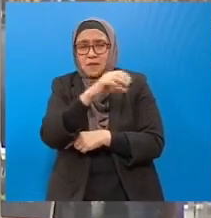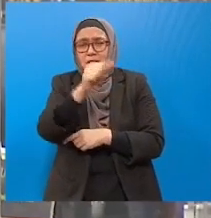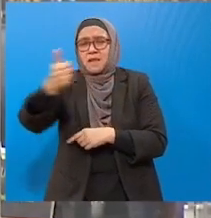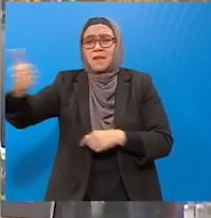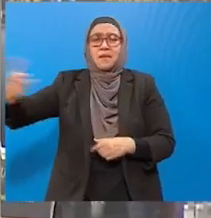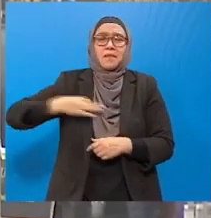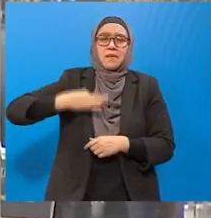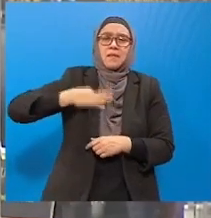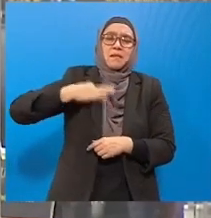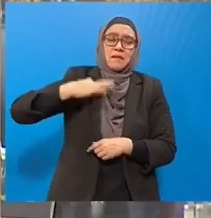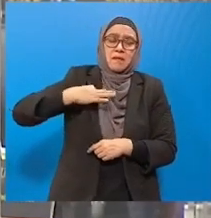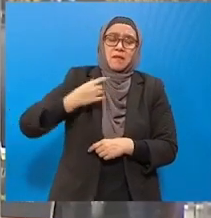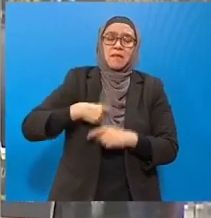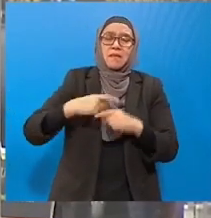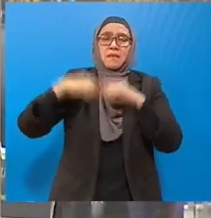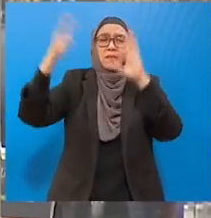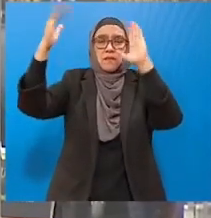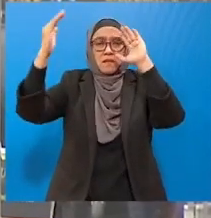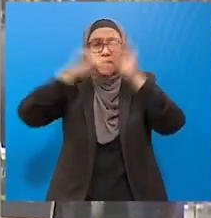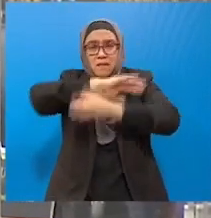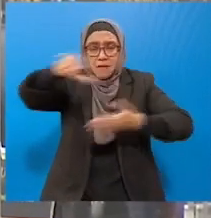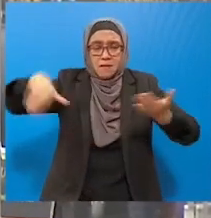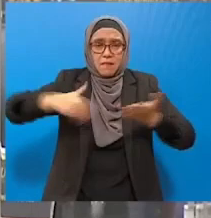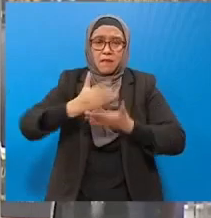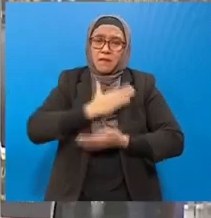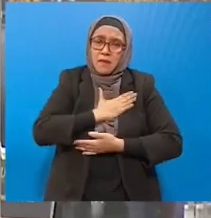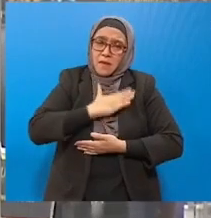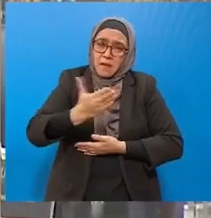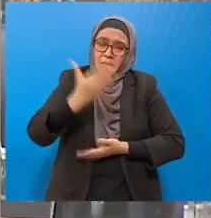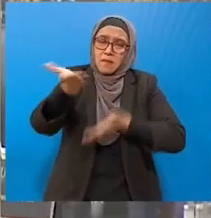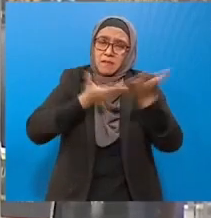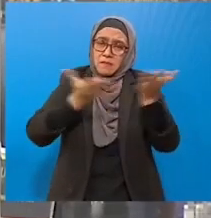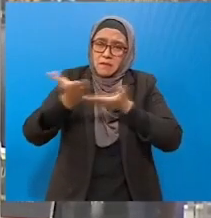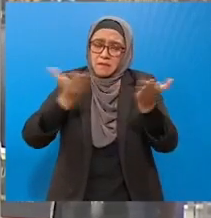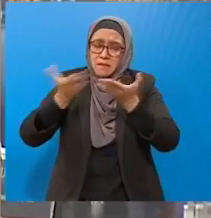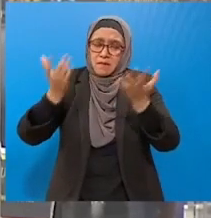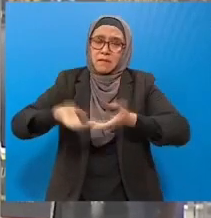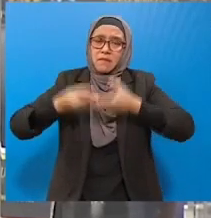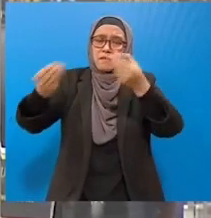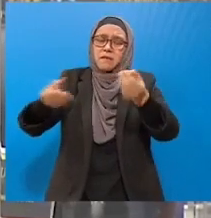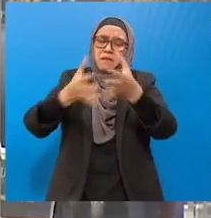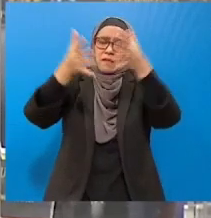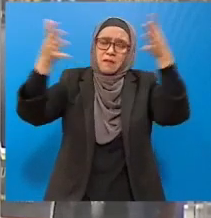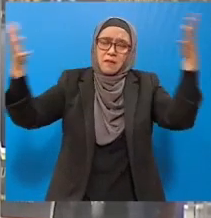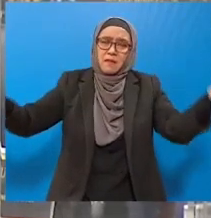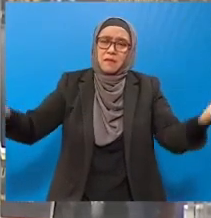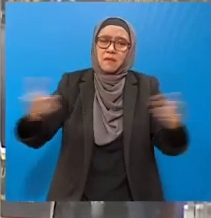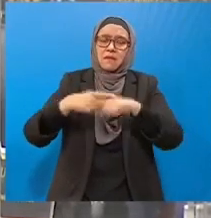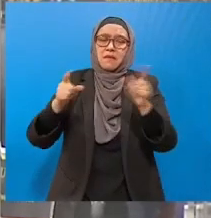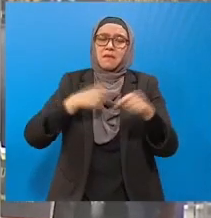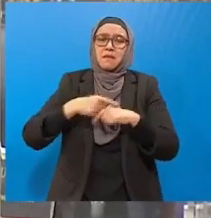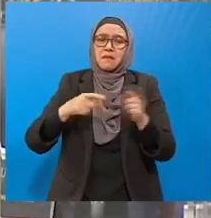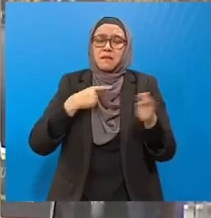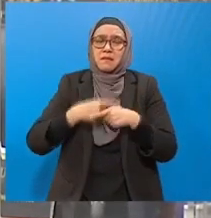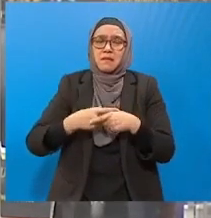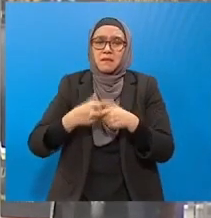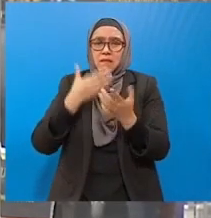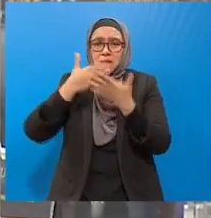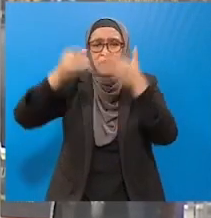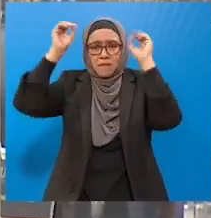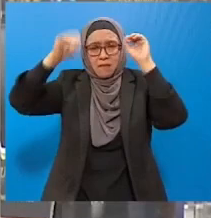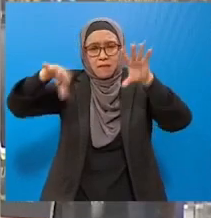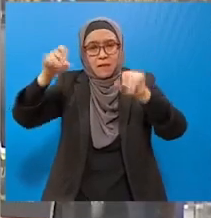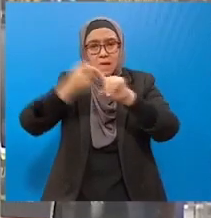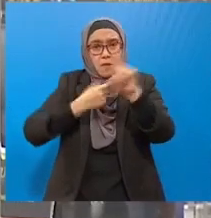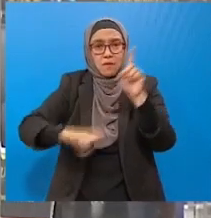Skeleton moga-moga Allah kematian curah diganjar Sebesar sebesar besar pahala dari Allah subhanahu wa ta'ala pernyataan ketua kembangkan